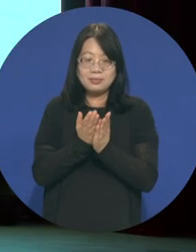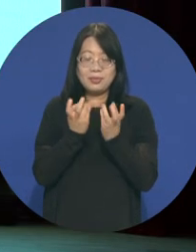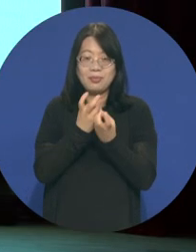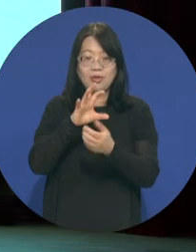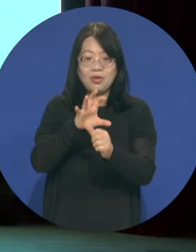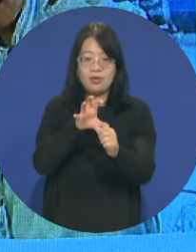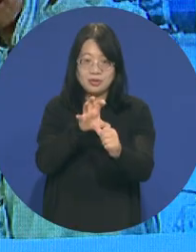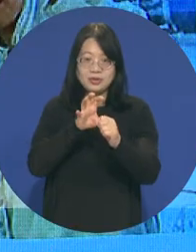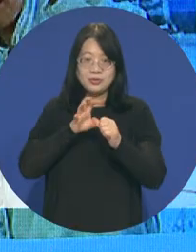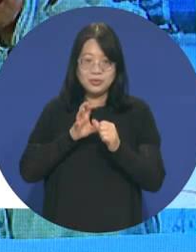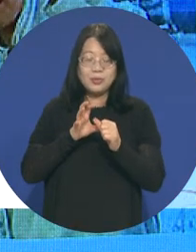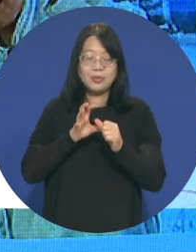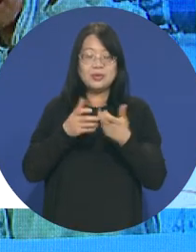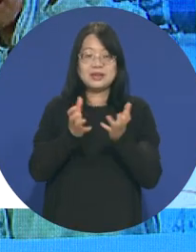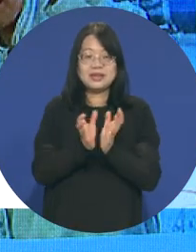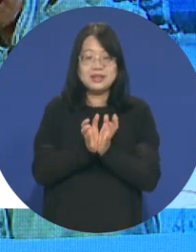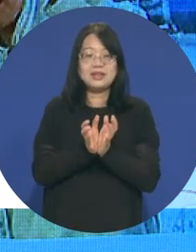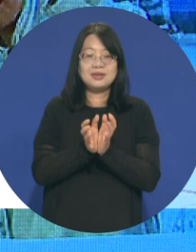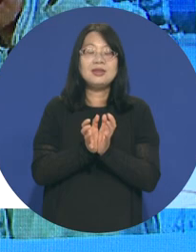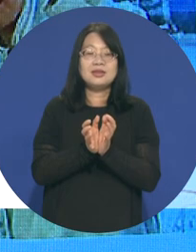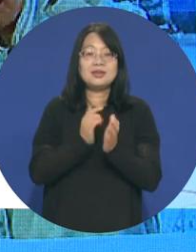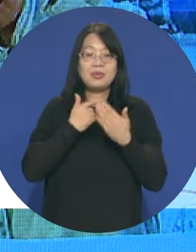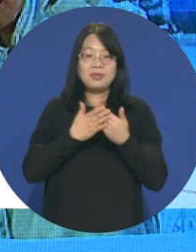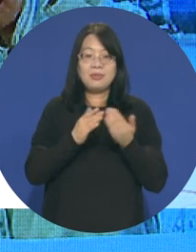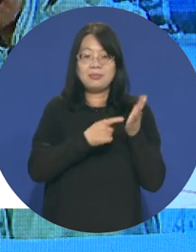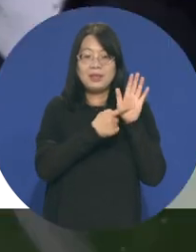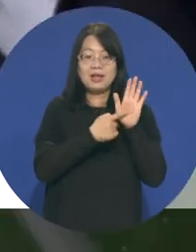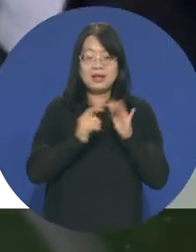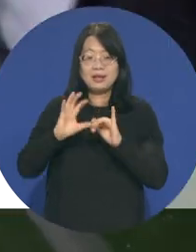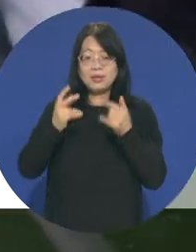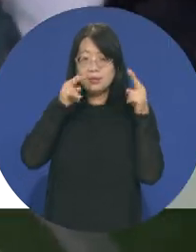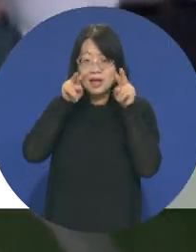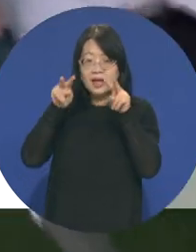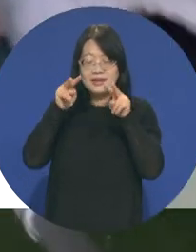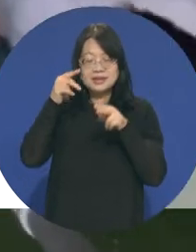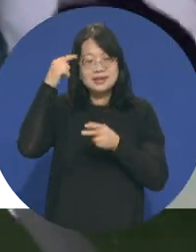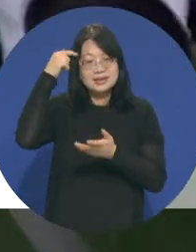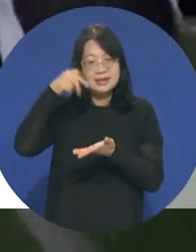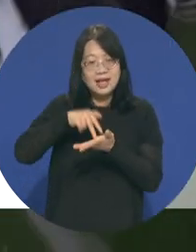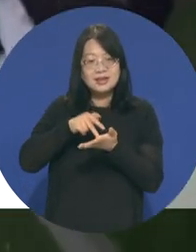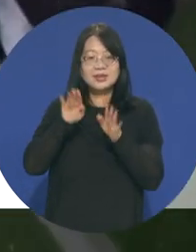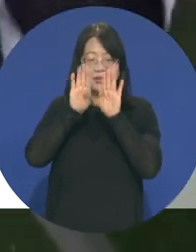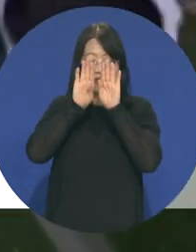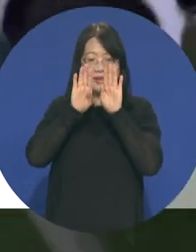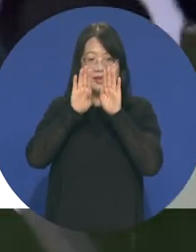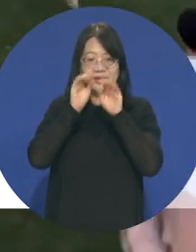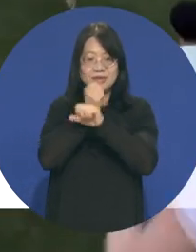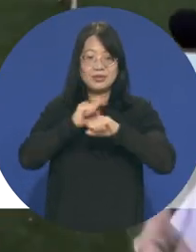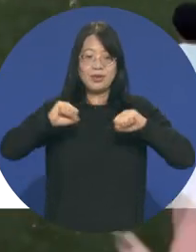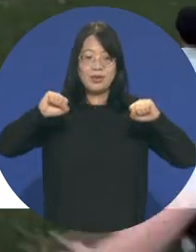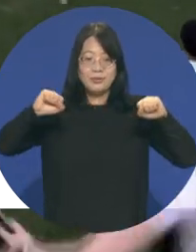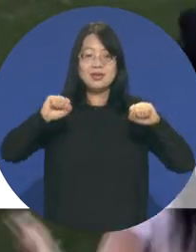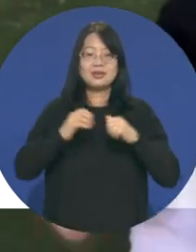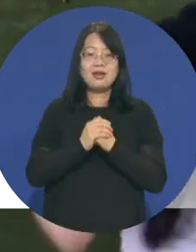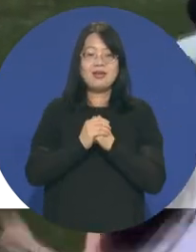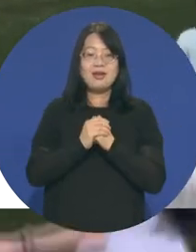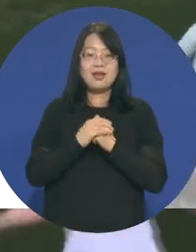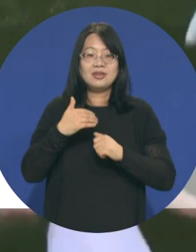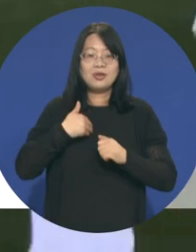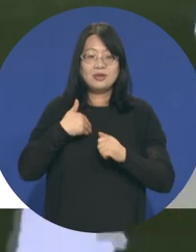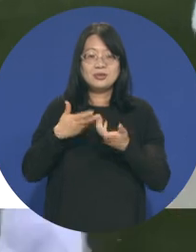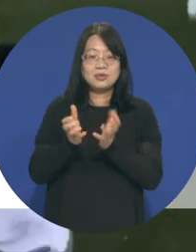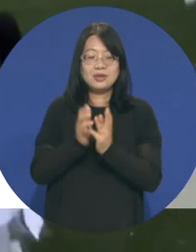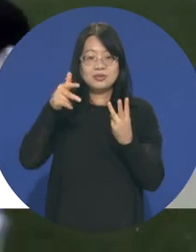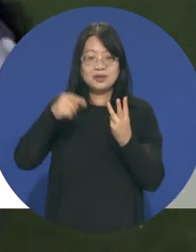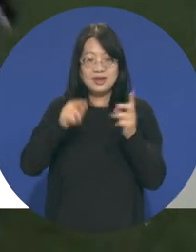발표했습니다. 세상을 바라보는 시각이 조금 넓어진 것 같아요. 저희 조는 3주간의 생활을 다큐멘터리로